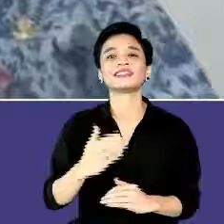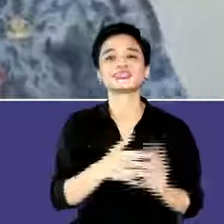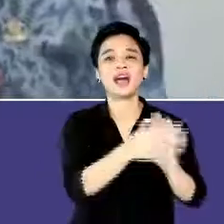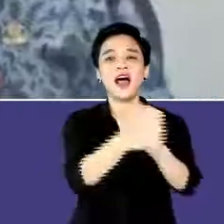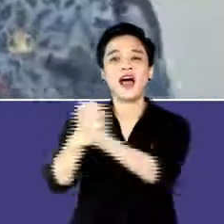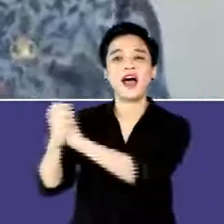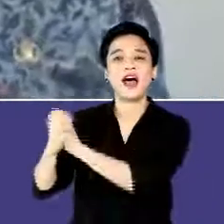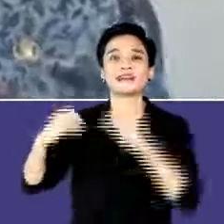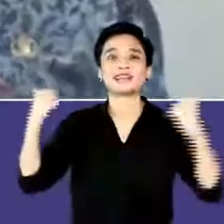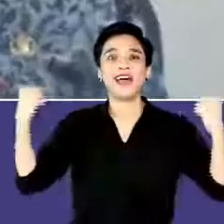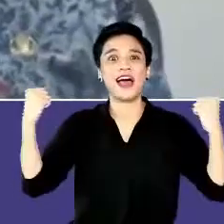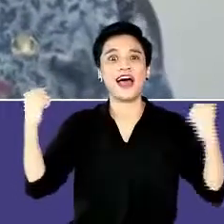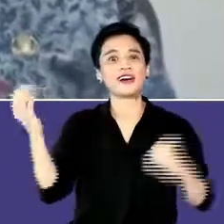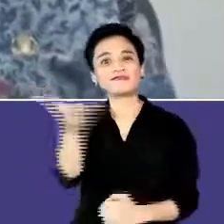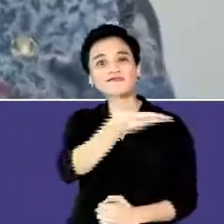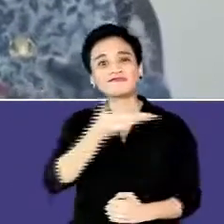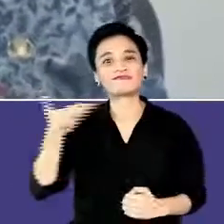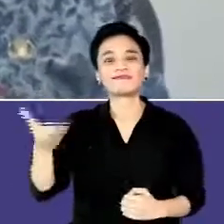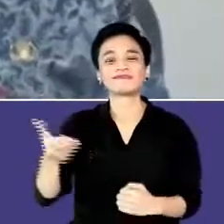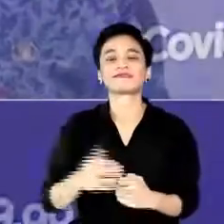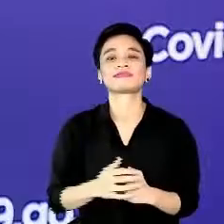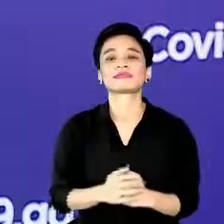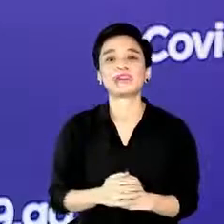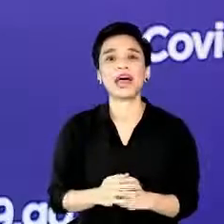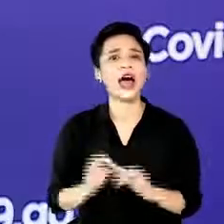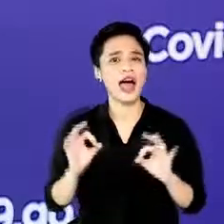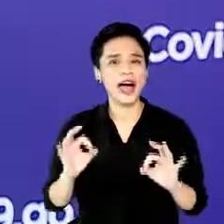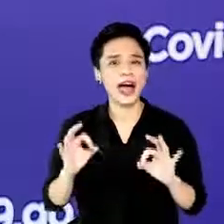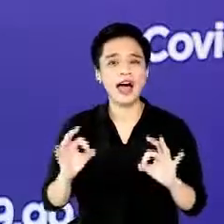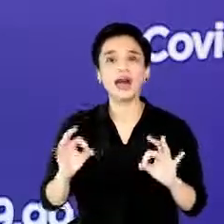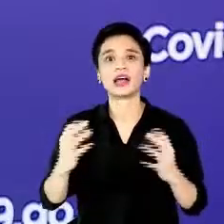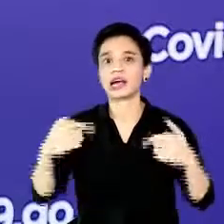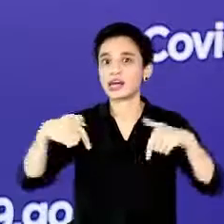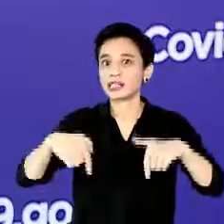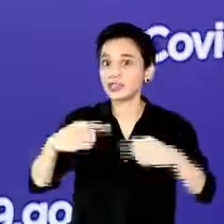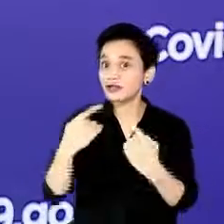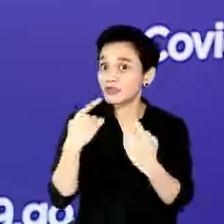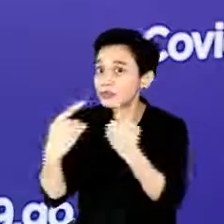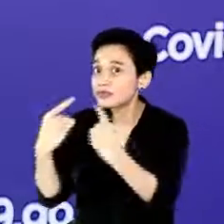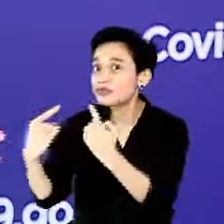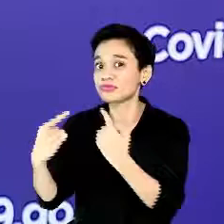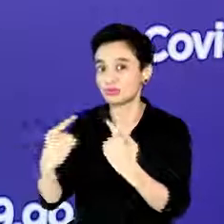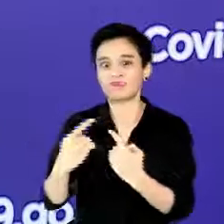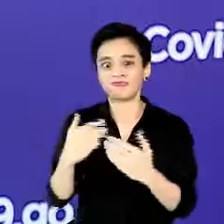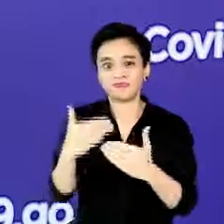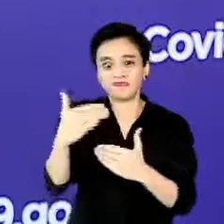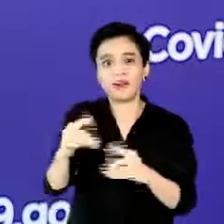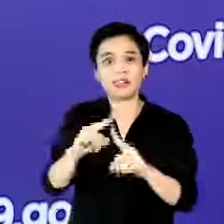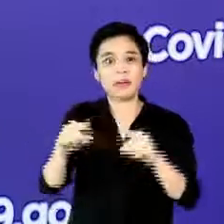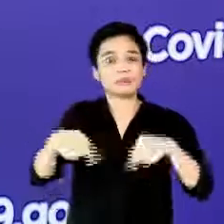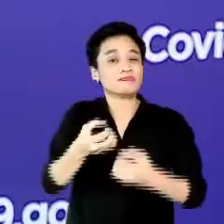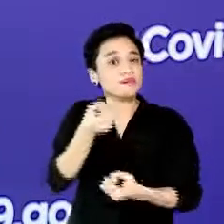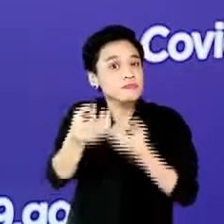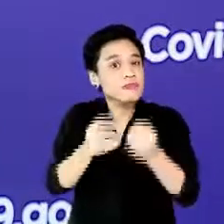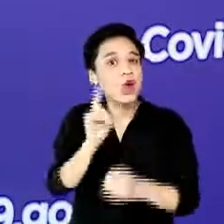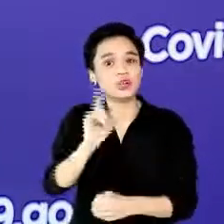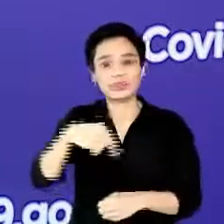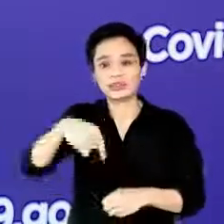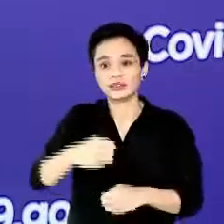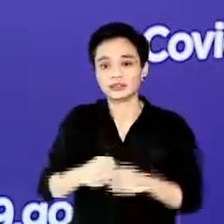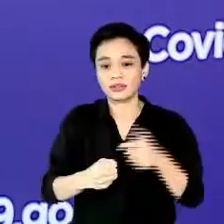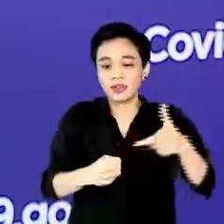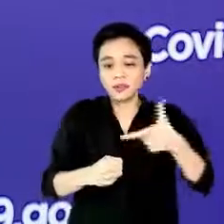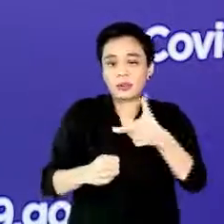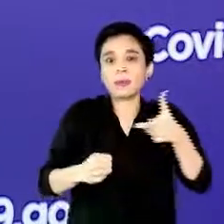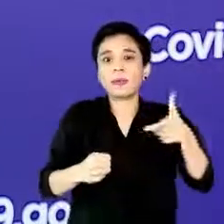Salam sehat semuanya oke dan sebagai informasi Sebelum kita mulai perbincangan kondisi di studio telah disanitasi microphone yang